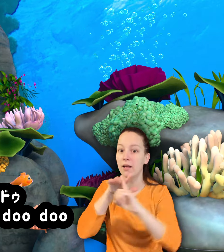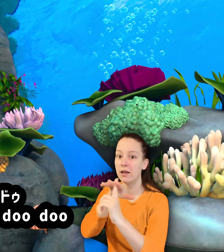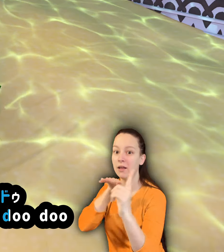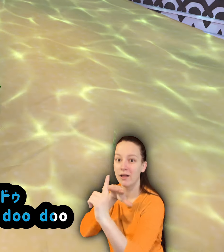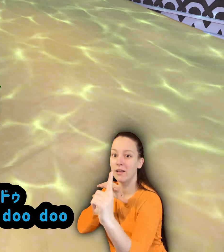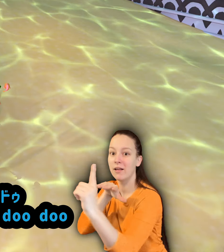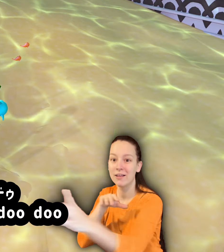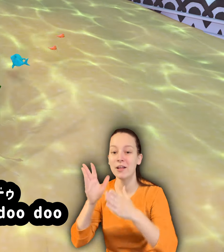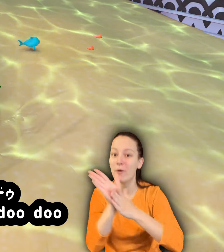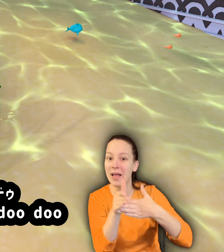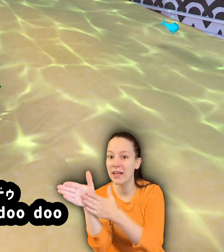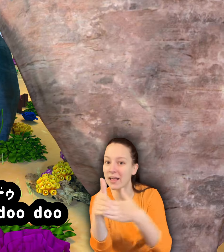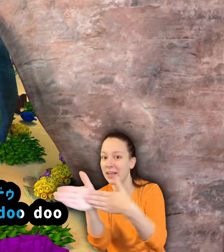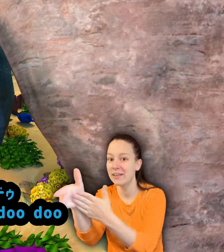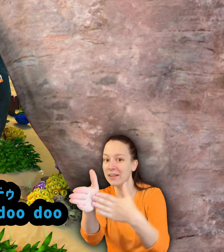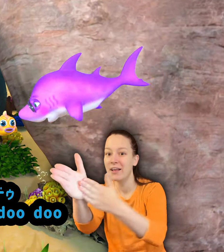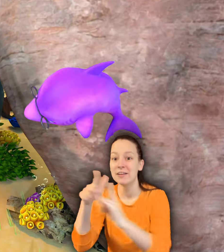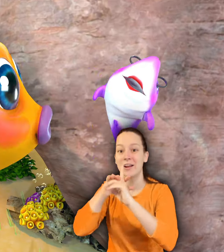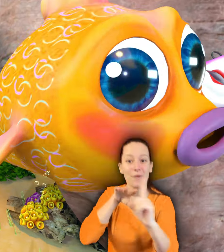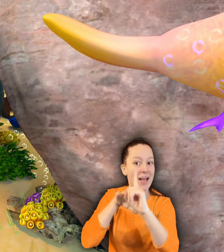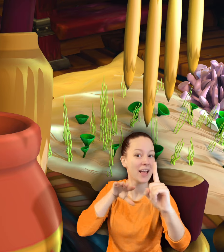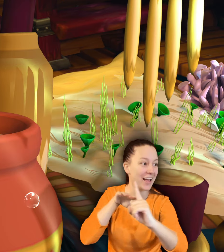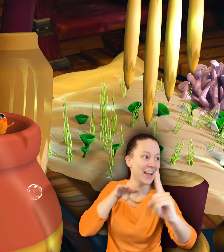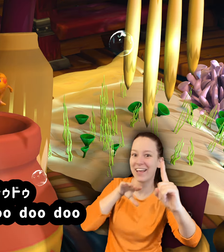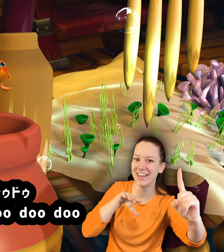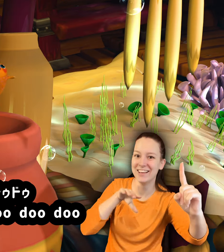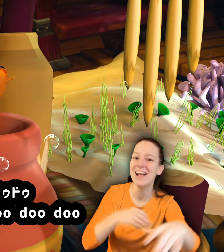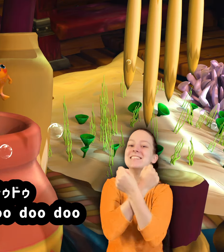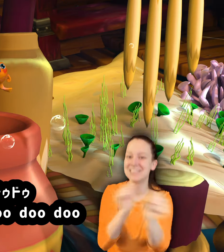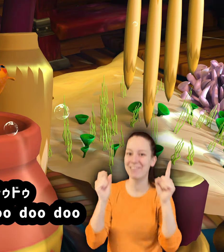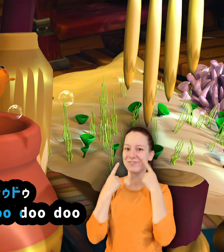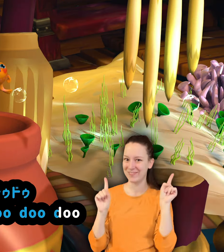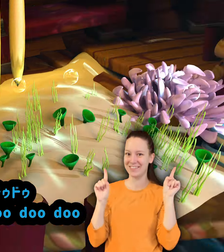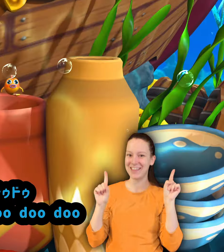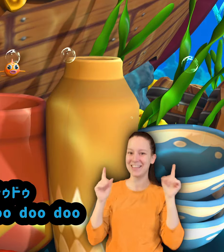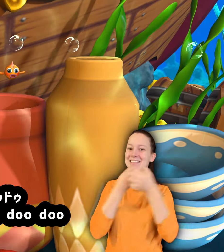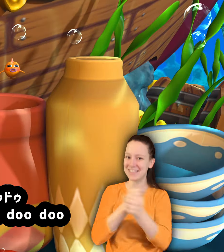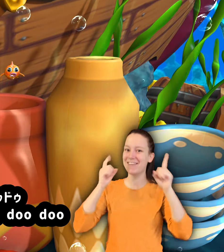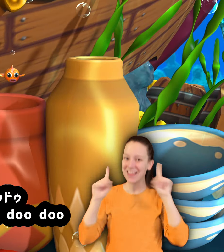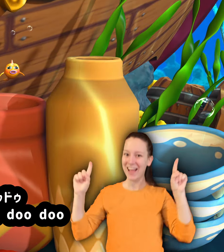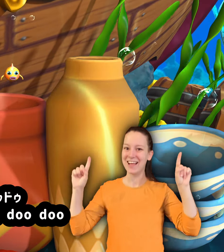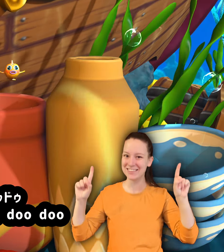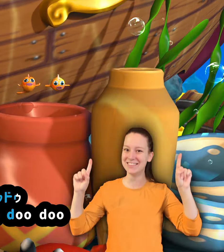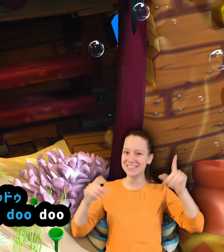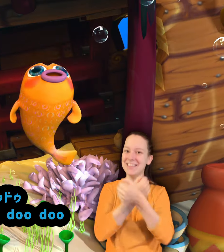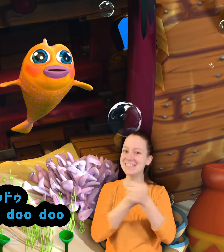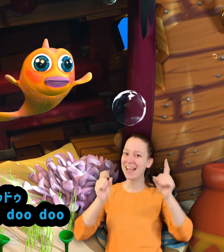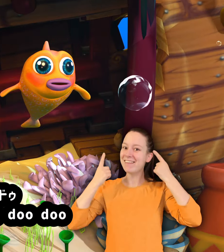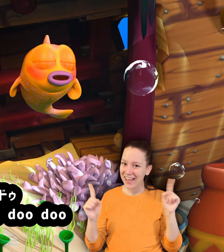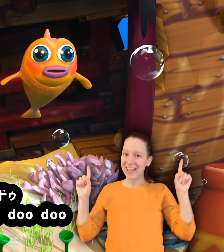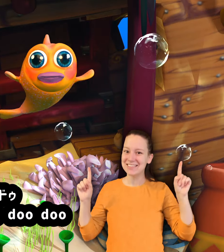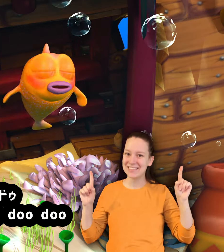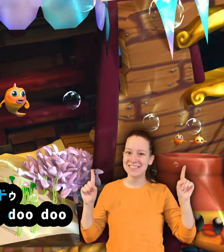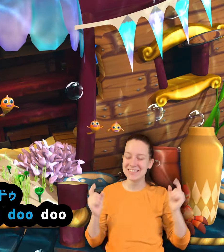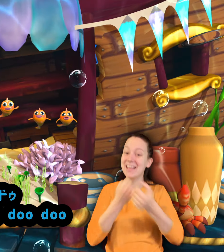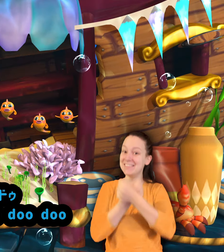逃げろ逃げろ逃げろもう安心た今日